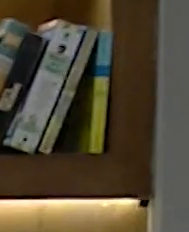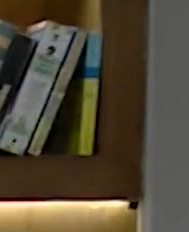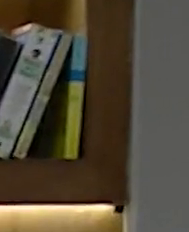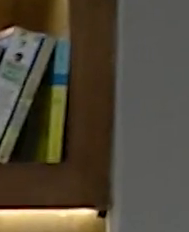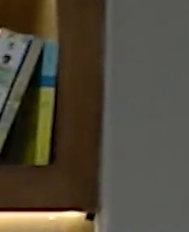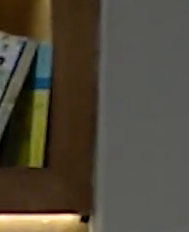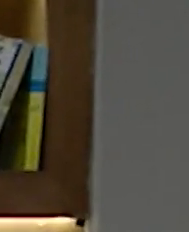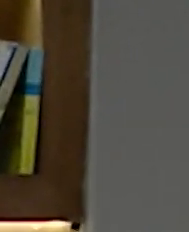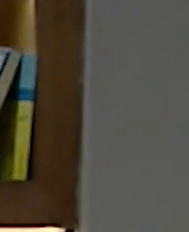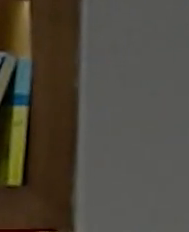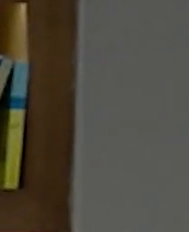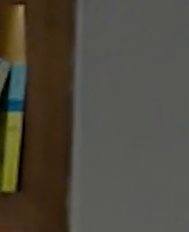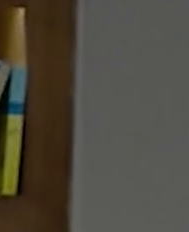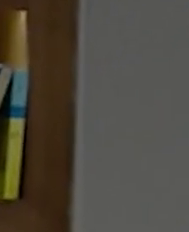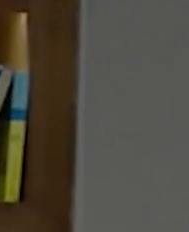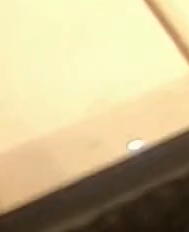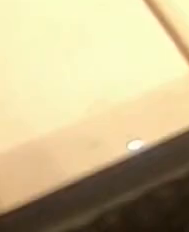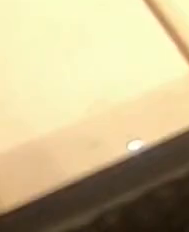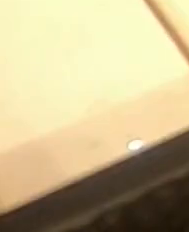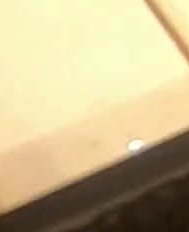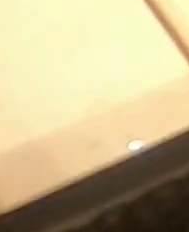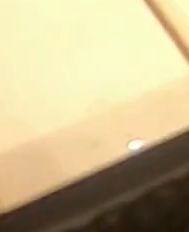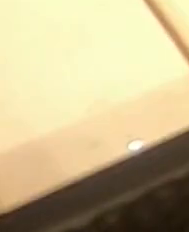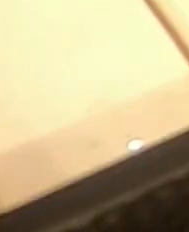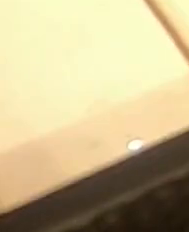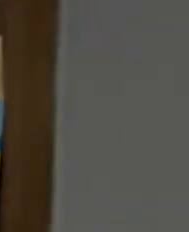اكون مرحة بيقر عليا